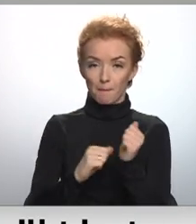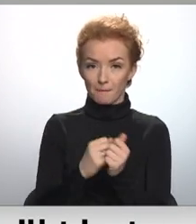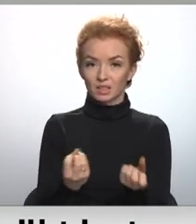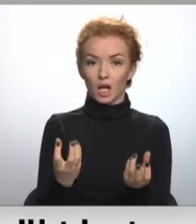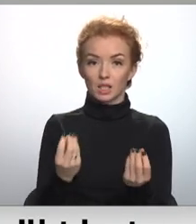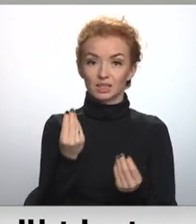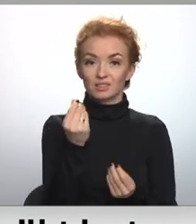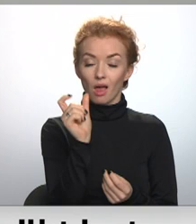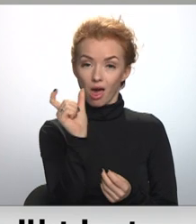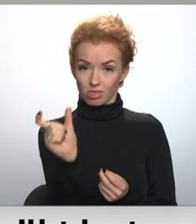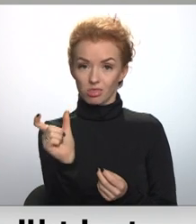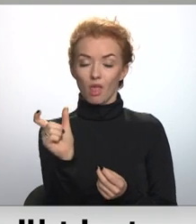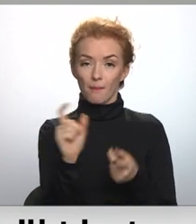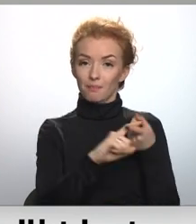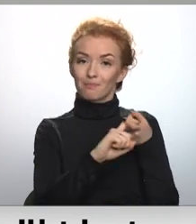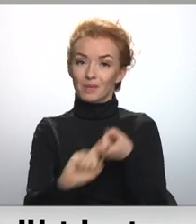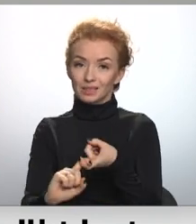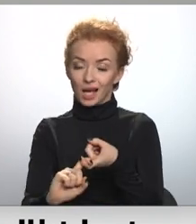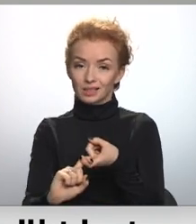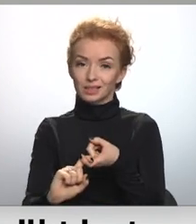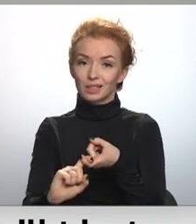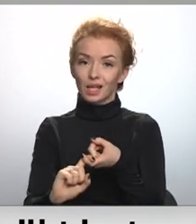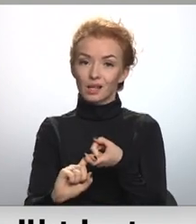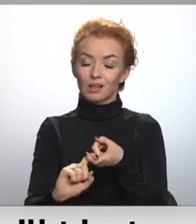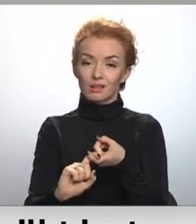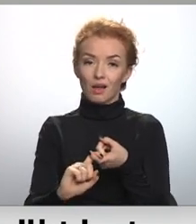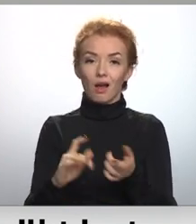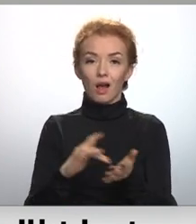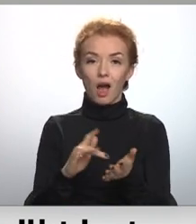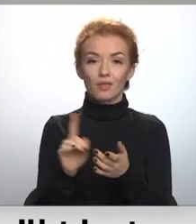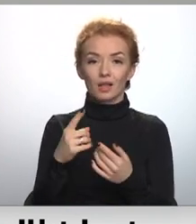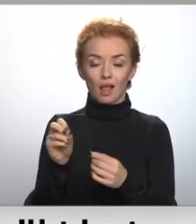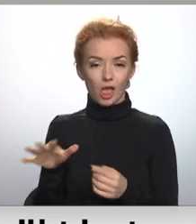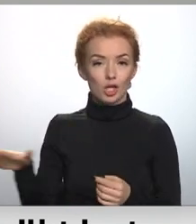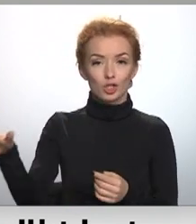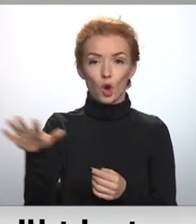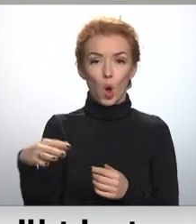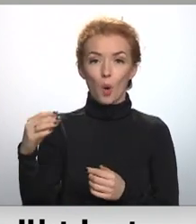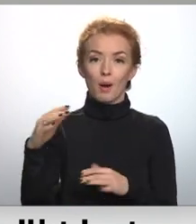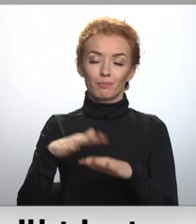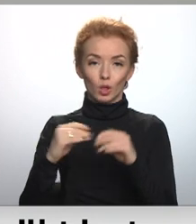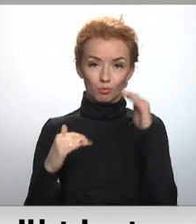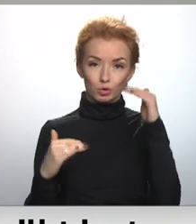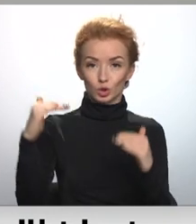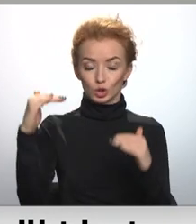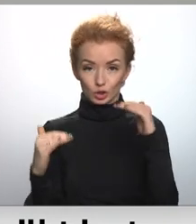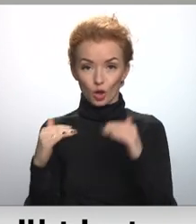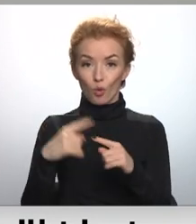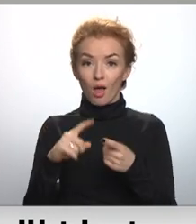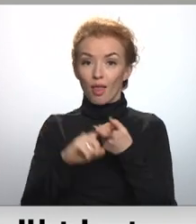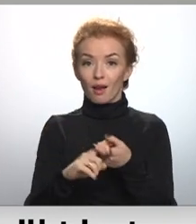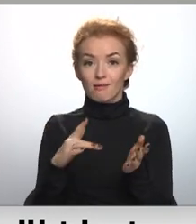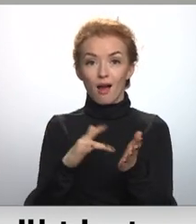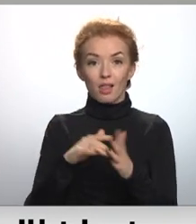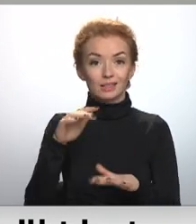ir lielākoties piesaistītas šim te Rietumu Eiropas biržu indeksiem, un attiecīgi no tā, kāda